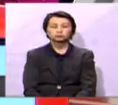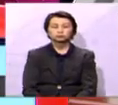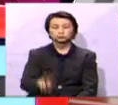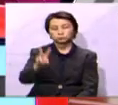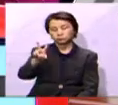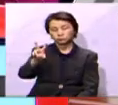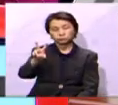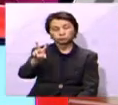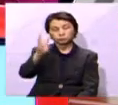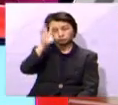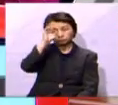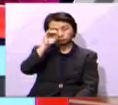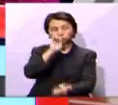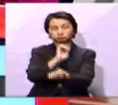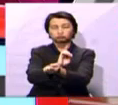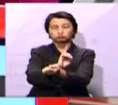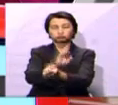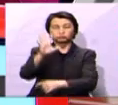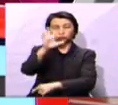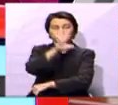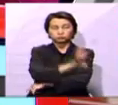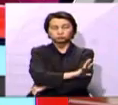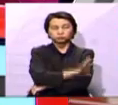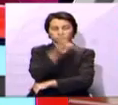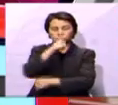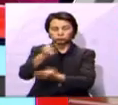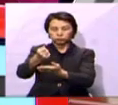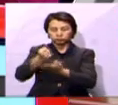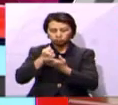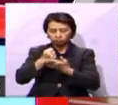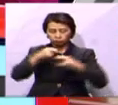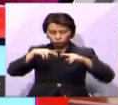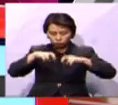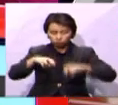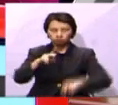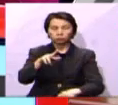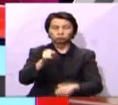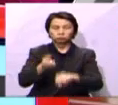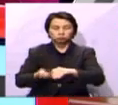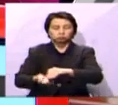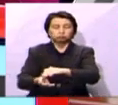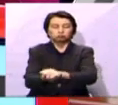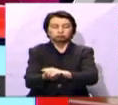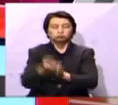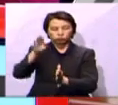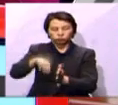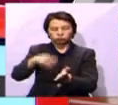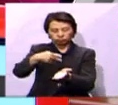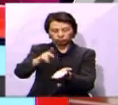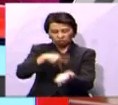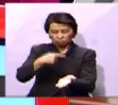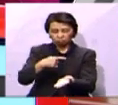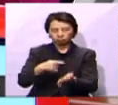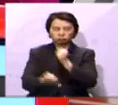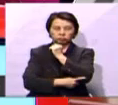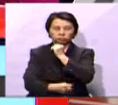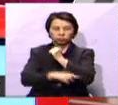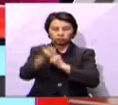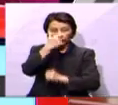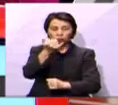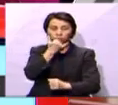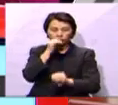Dua lelaki direman 5 hari sehingga Selasa ini bagi membantu siasatan kes rasuah pengurangan bayaran denda kerana